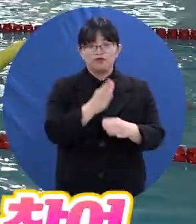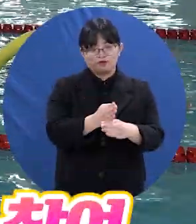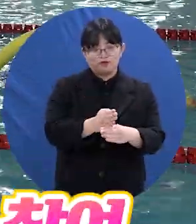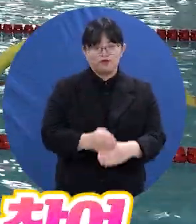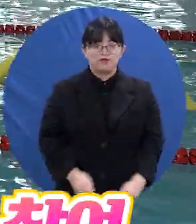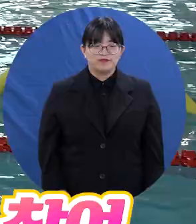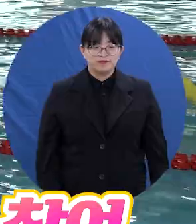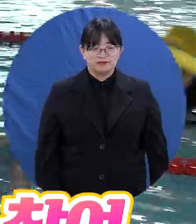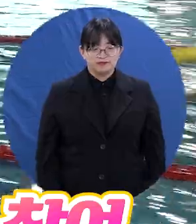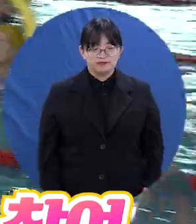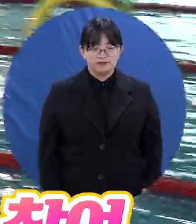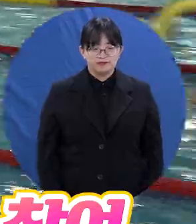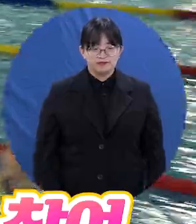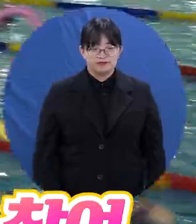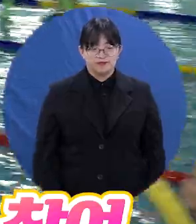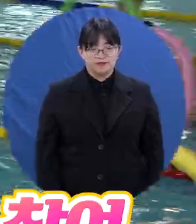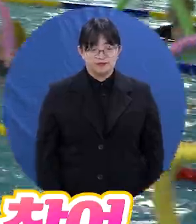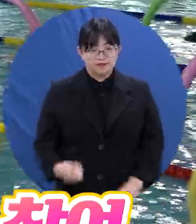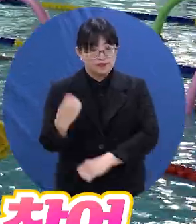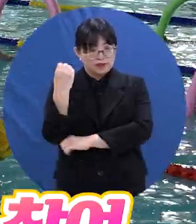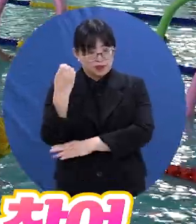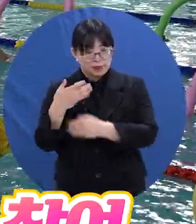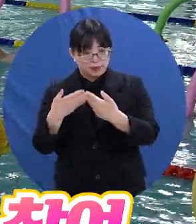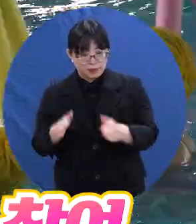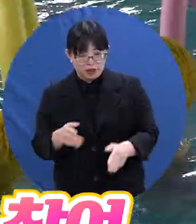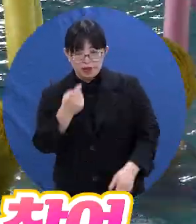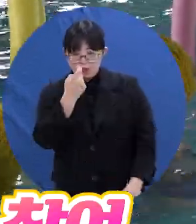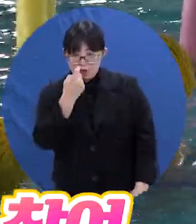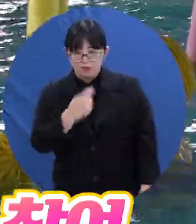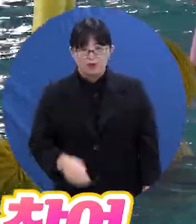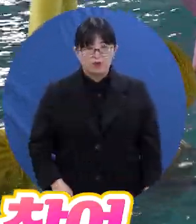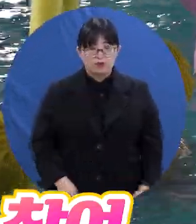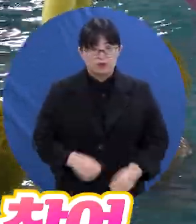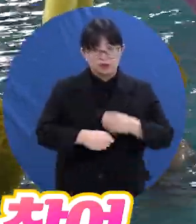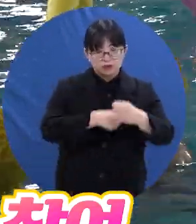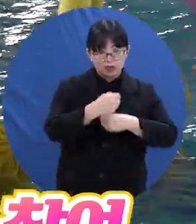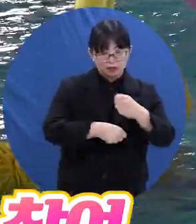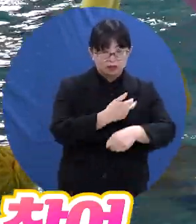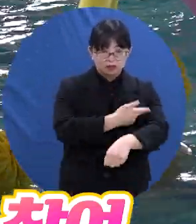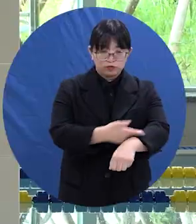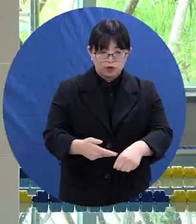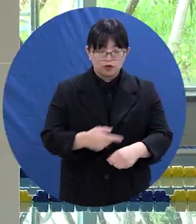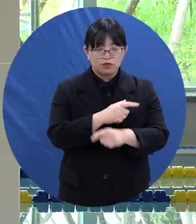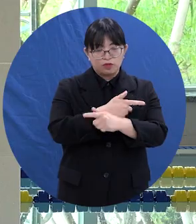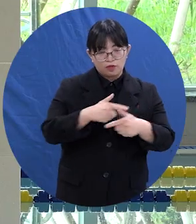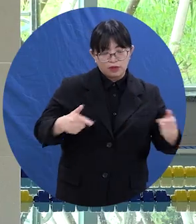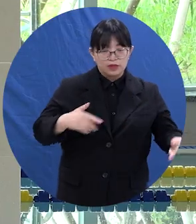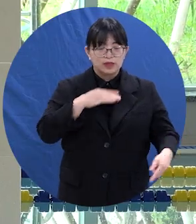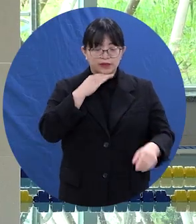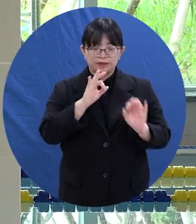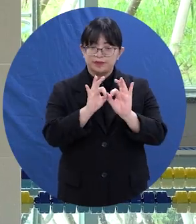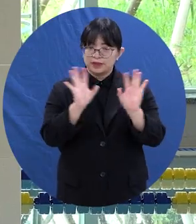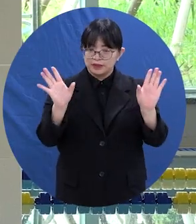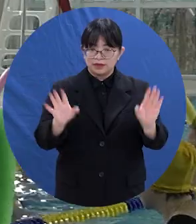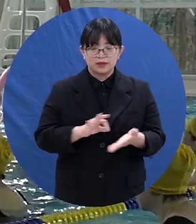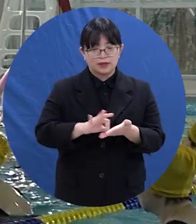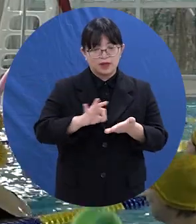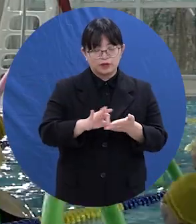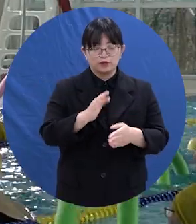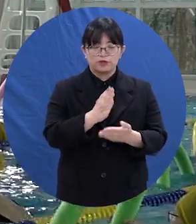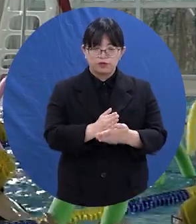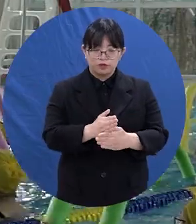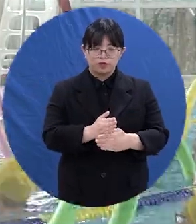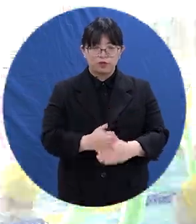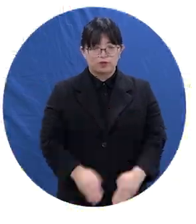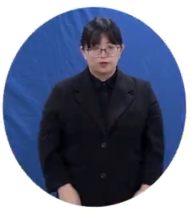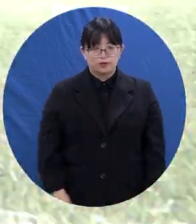연령이 즐기고 있는 모습이었는데요. 5대1의 경쟁률을 뚫고 수업을 듣는다고 하니까 그 인기가 실감이